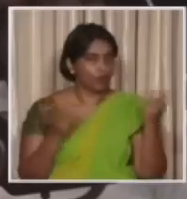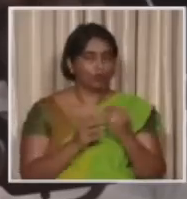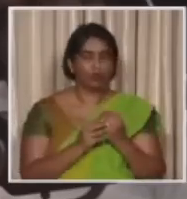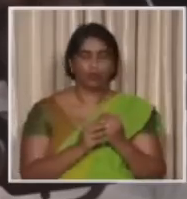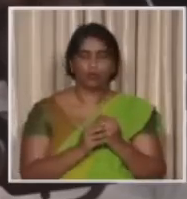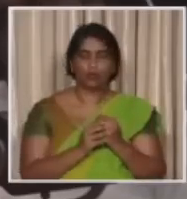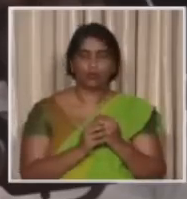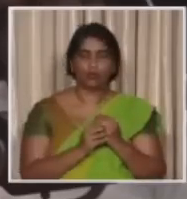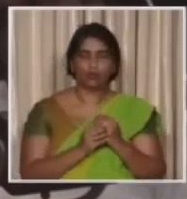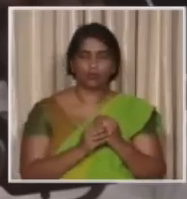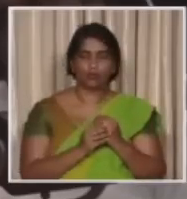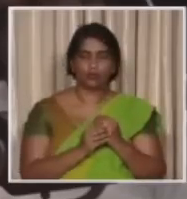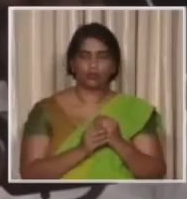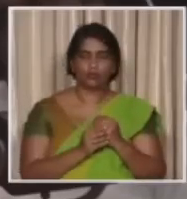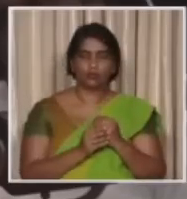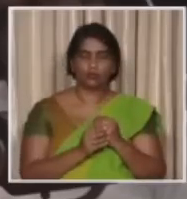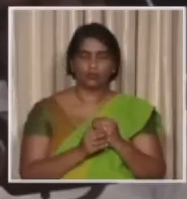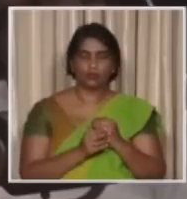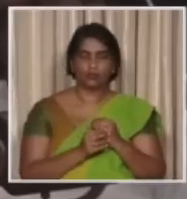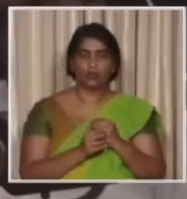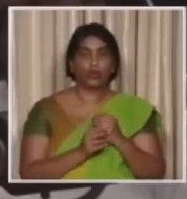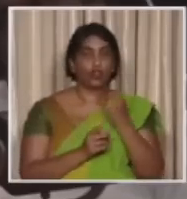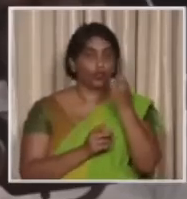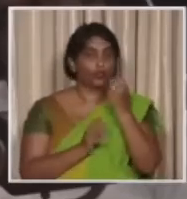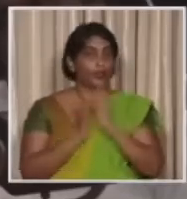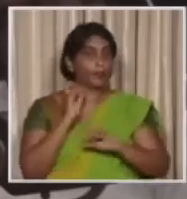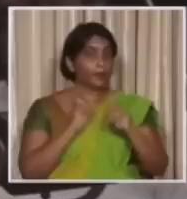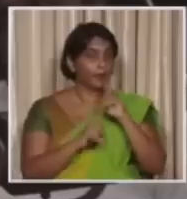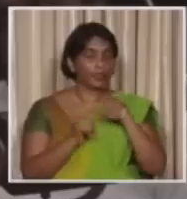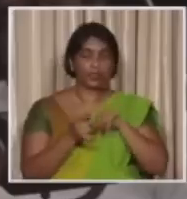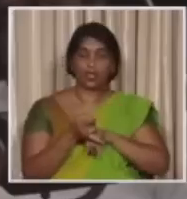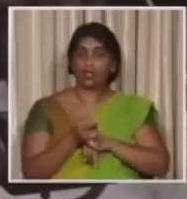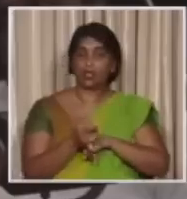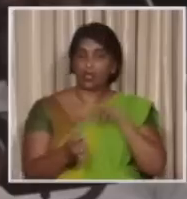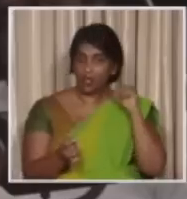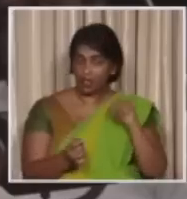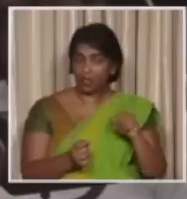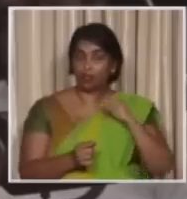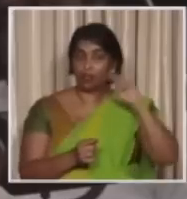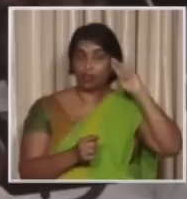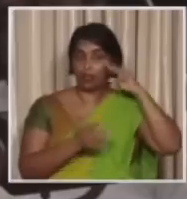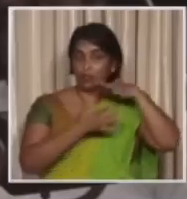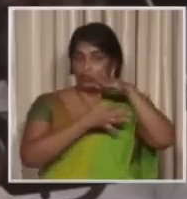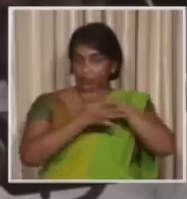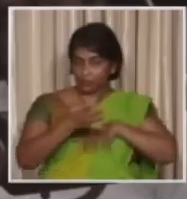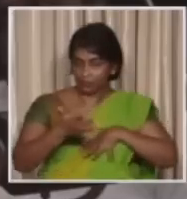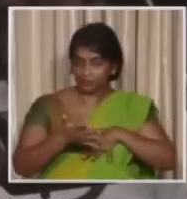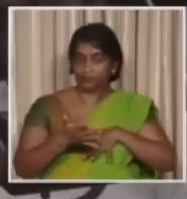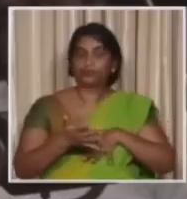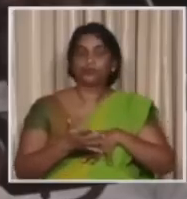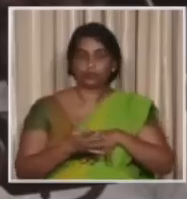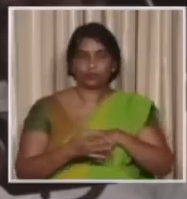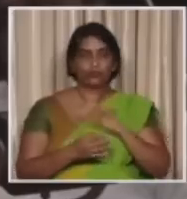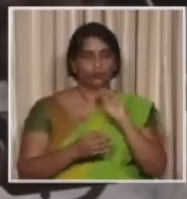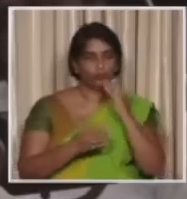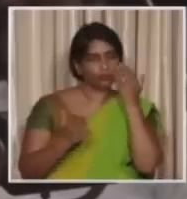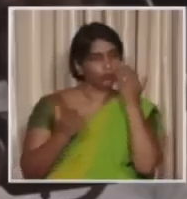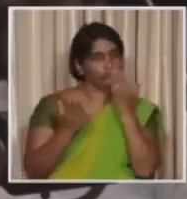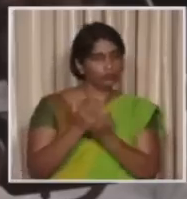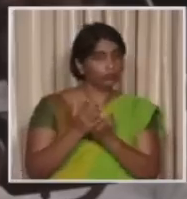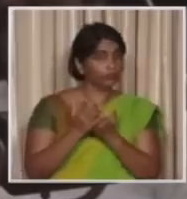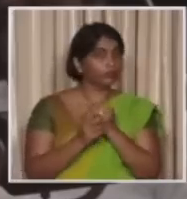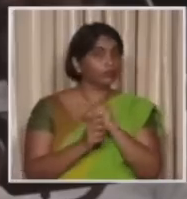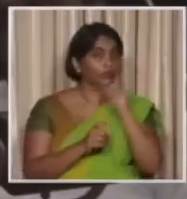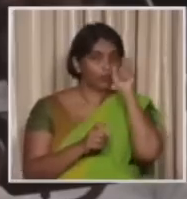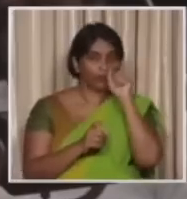ඉස්සලම එතුමා කියනවා මුදල් අමාත්‍යාංශයේ ලේකම්තුමාගේ දියුරුම් ප්‍රකාශය සැලකීමට භාජනය කළේ